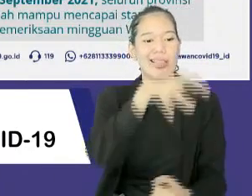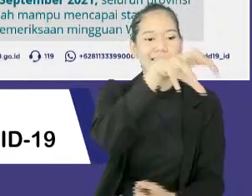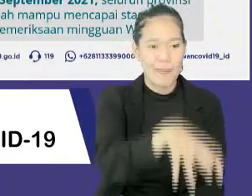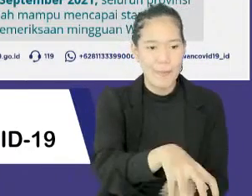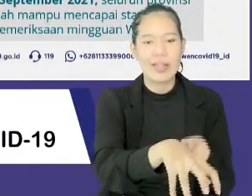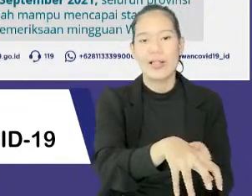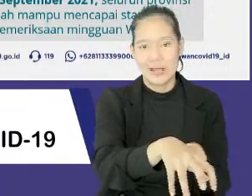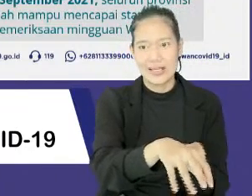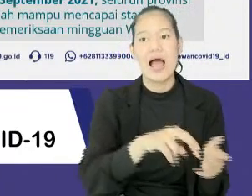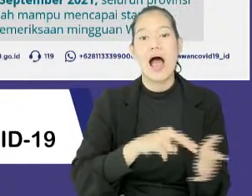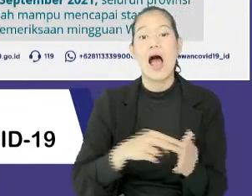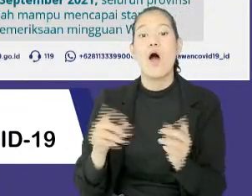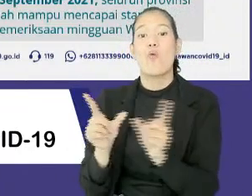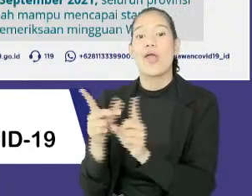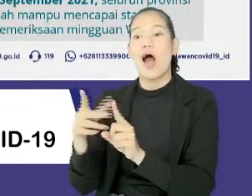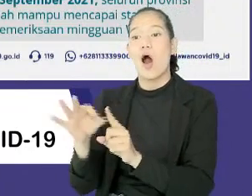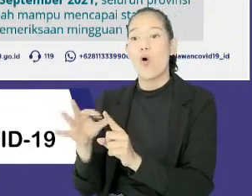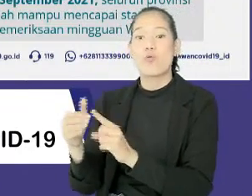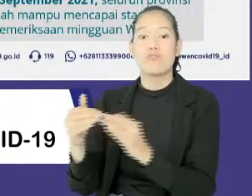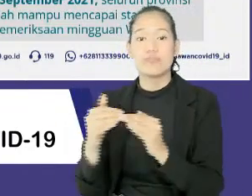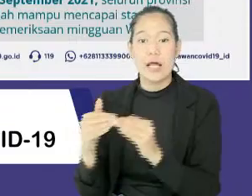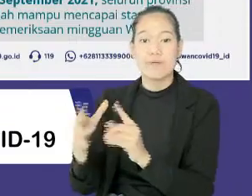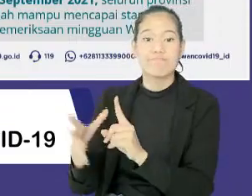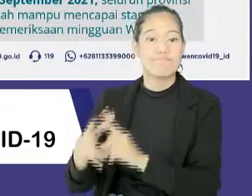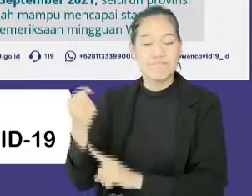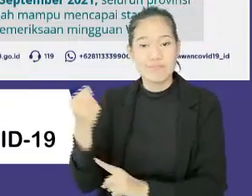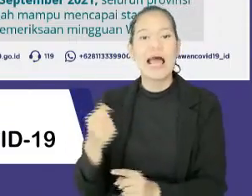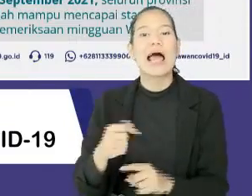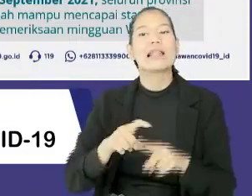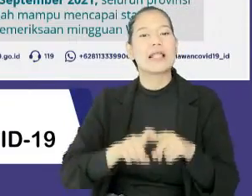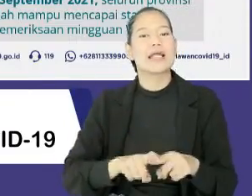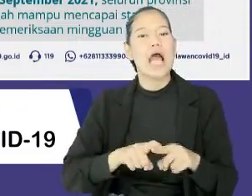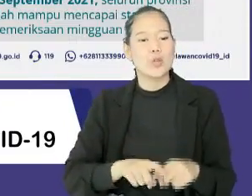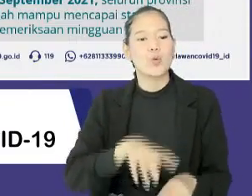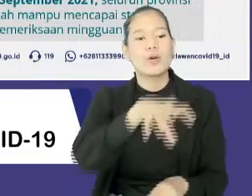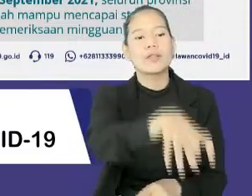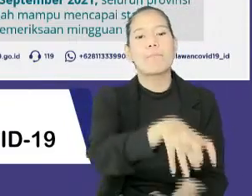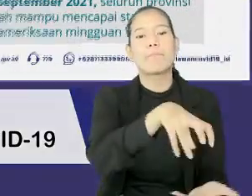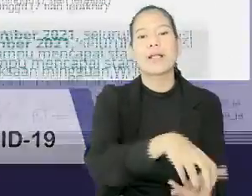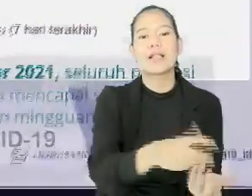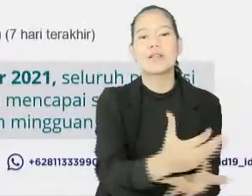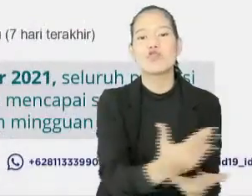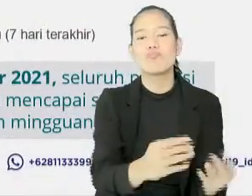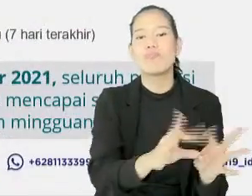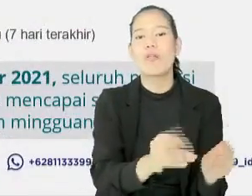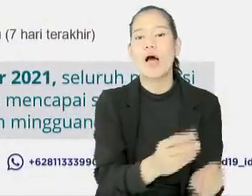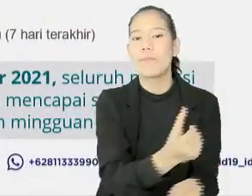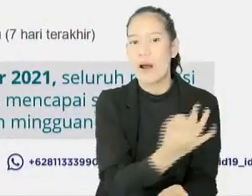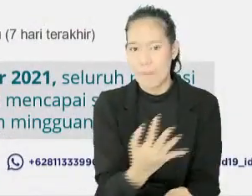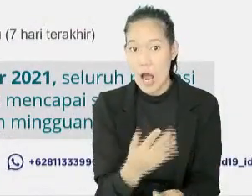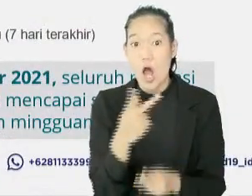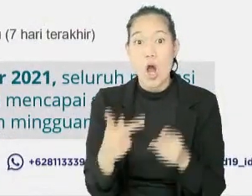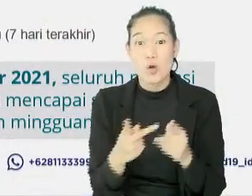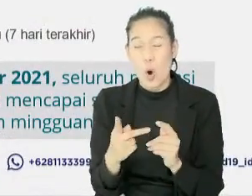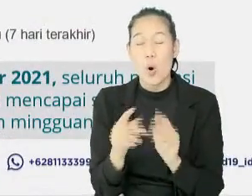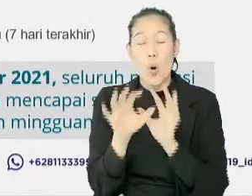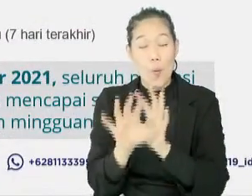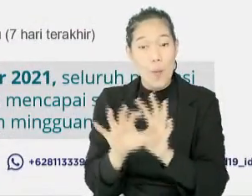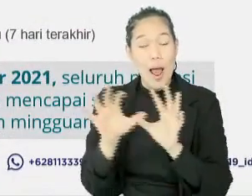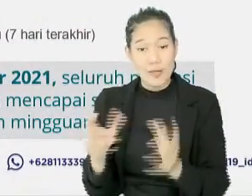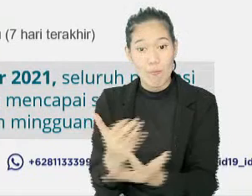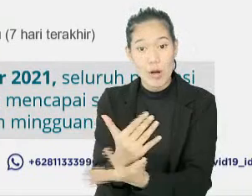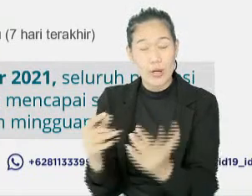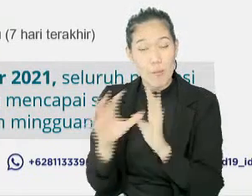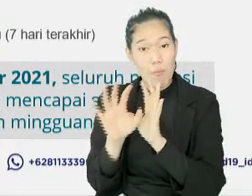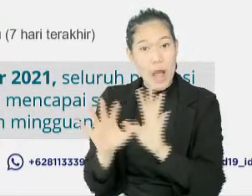jumlah orang target Who yang harus dicapai bergantung dari besaran populasinya semakin banyak populasinya berarti harus makin